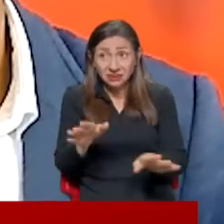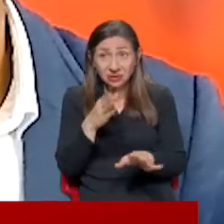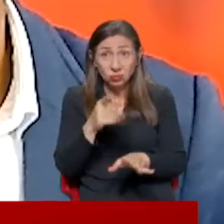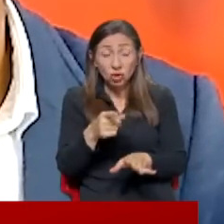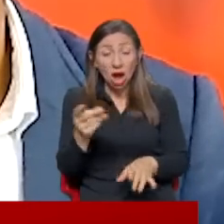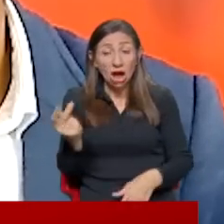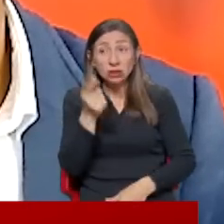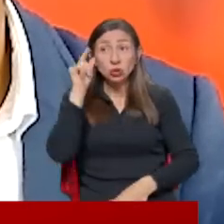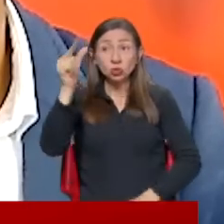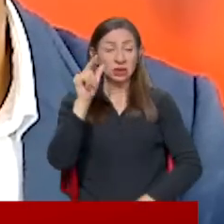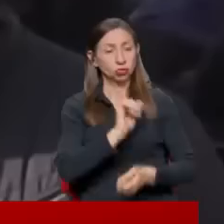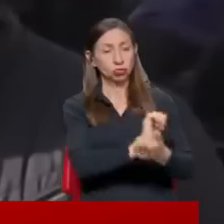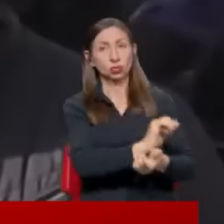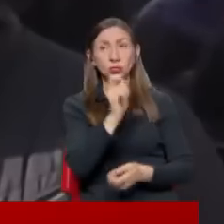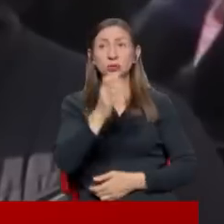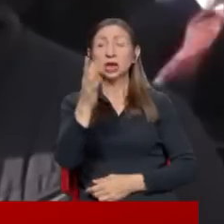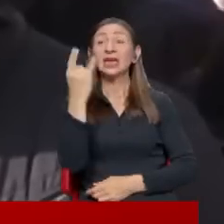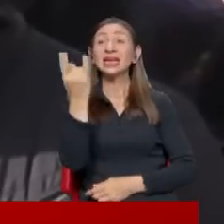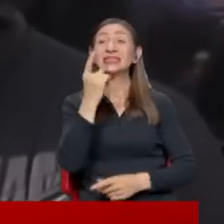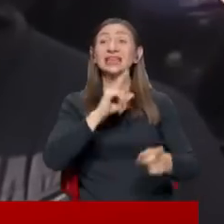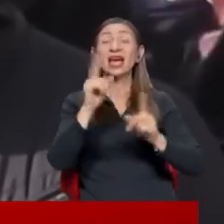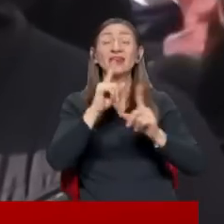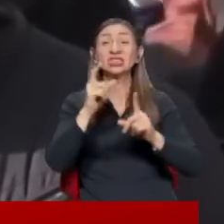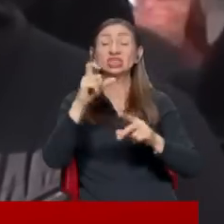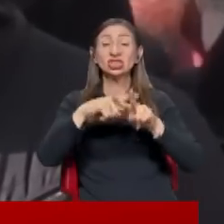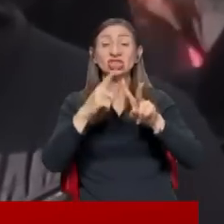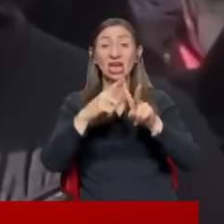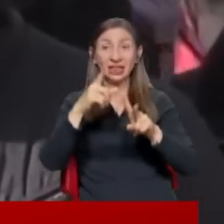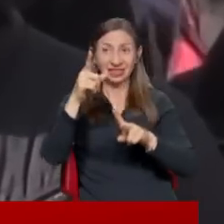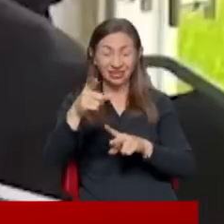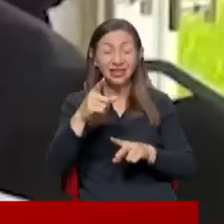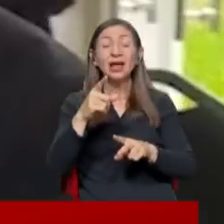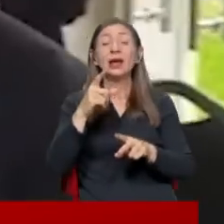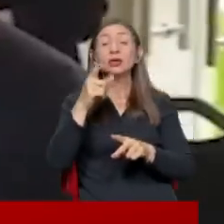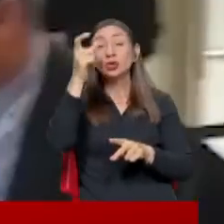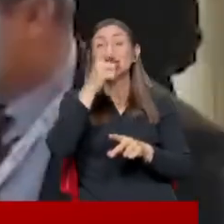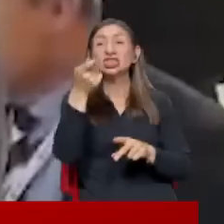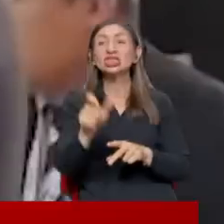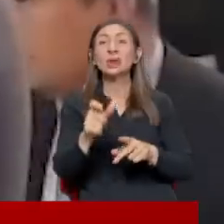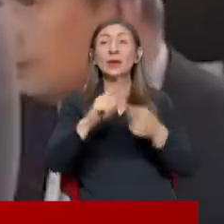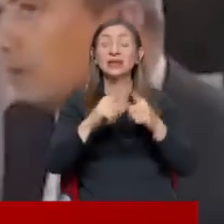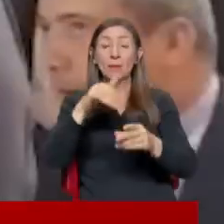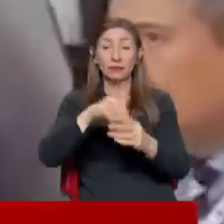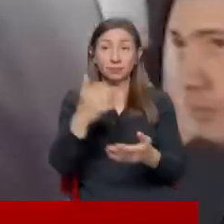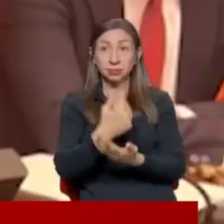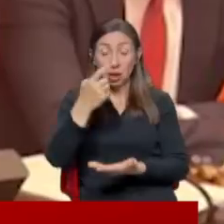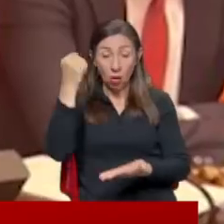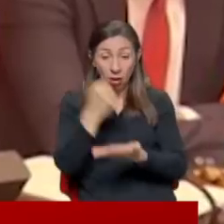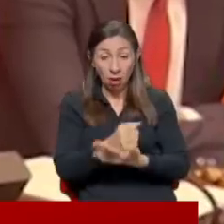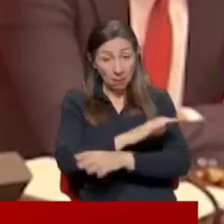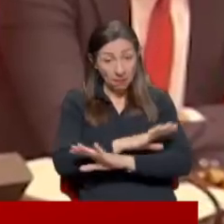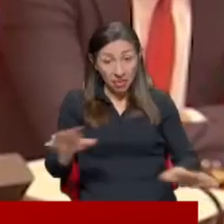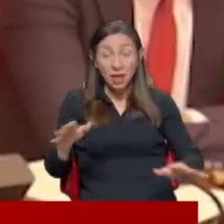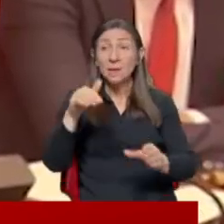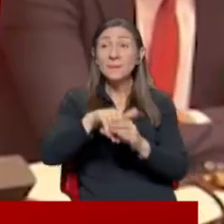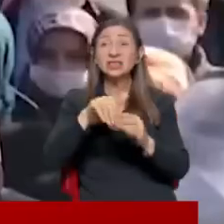kişileri kaçma şüphesiyle tutukluyorsunuz. Gezi davası tutuklusu Can Atalay Türkiye İşçi Partisi'nden milletvekili seçildi. Mazbatasını aldı,